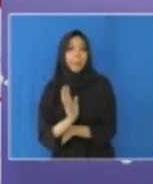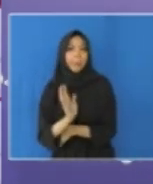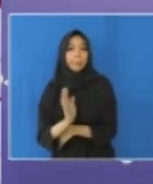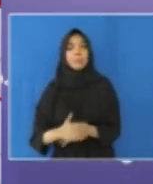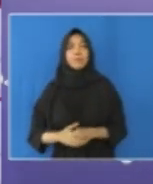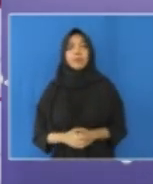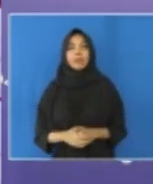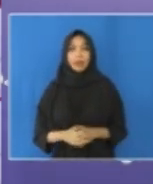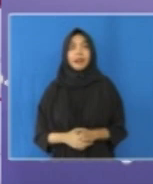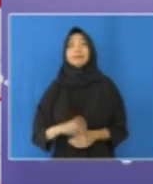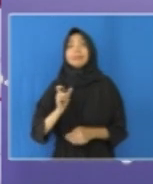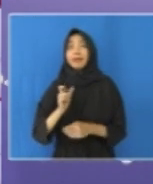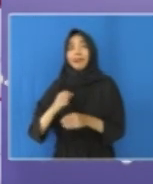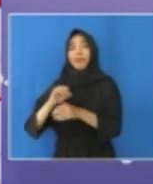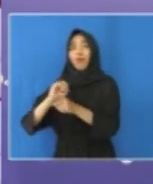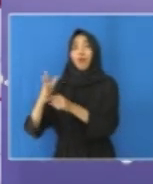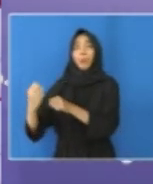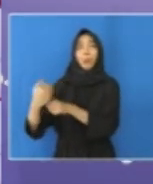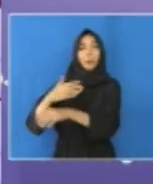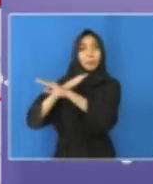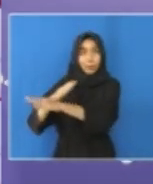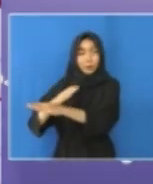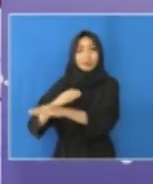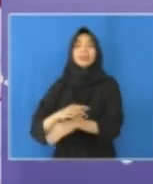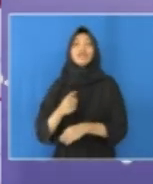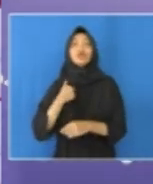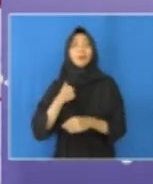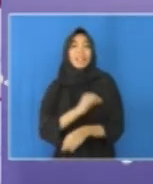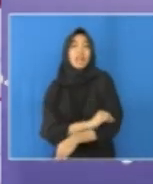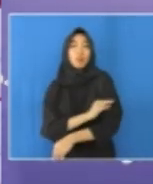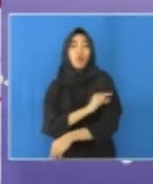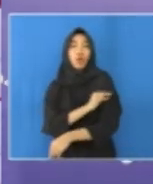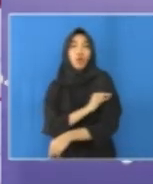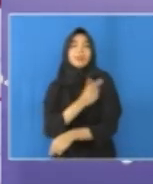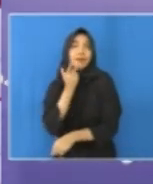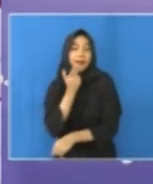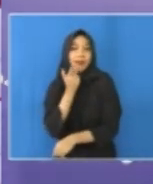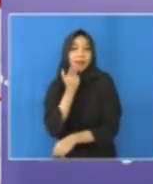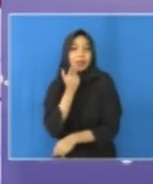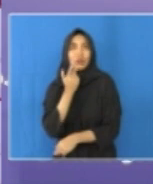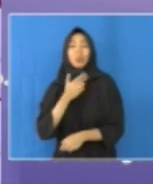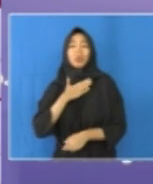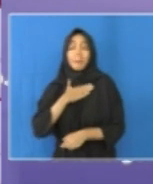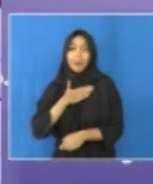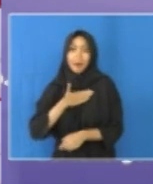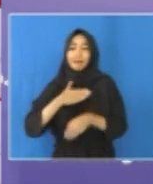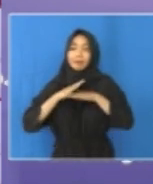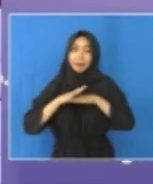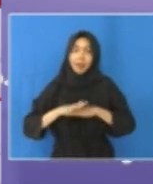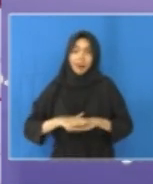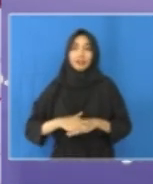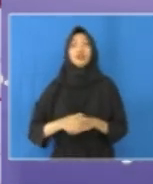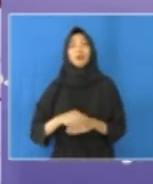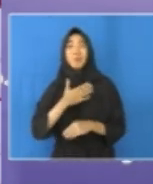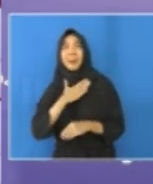meningkatkan imunitas diri sabar dan tenang tidak panik istirahat yang cukup dan